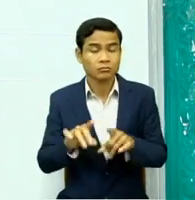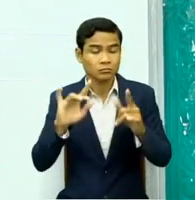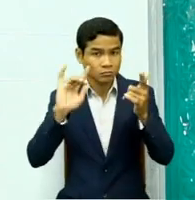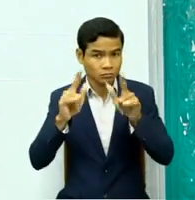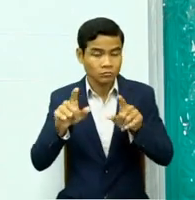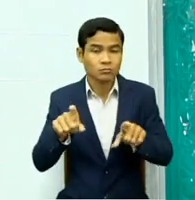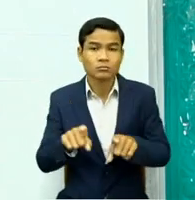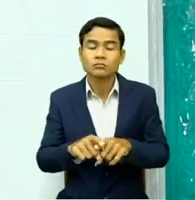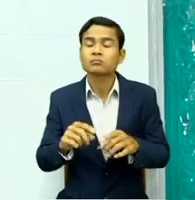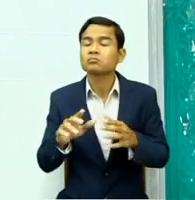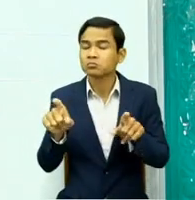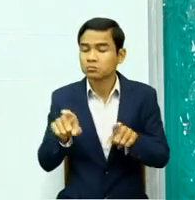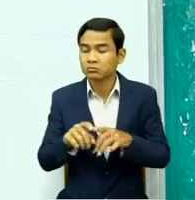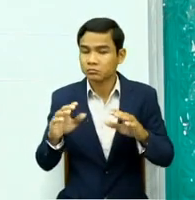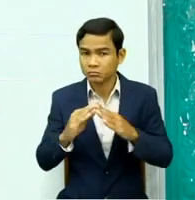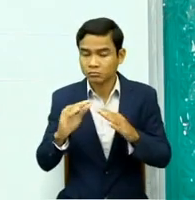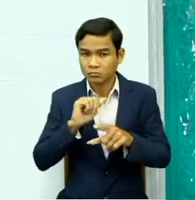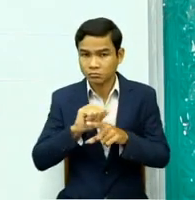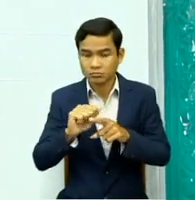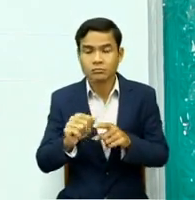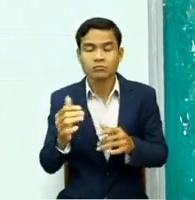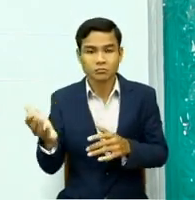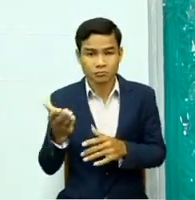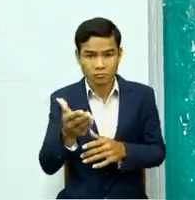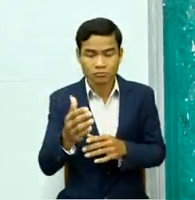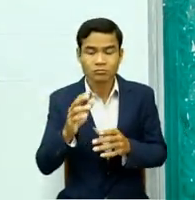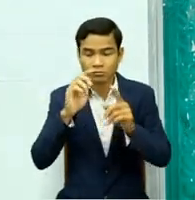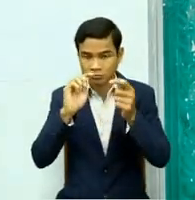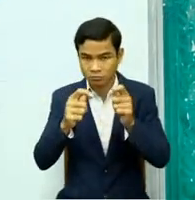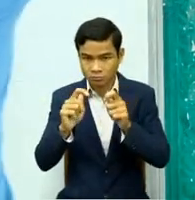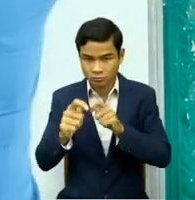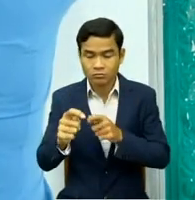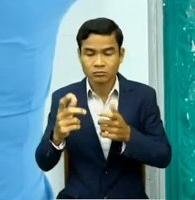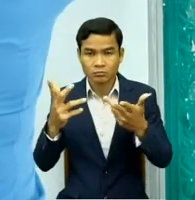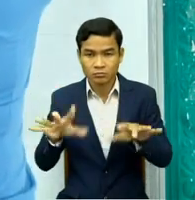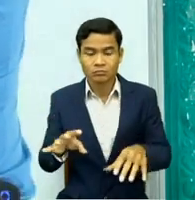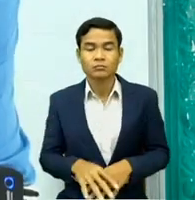កិច្ច ការ ផ្ទះ របស់ យើង ចឹង ណា តោះ ឥឡូវ យើង កំណែ រួច ហើយ